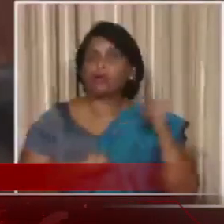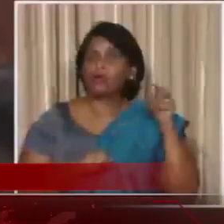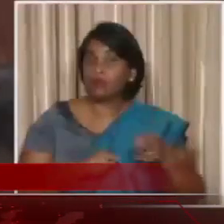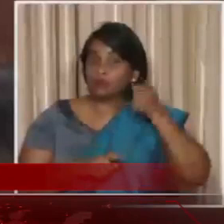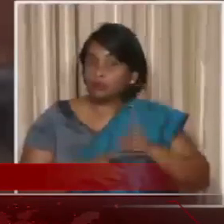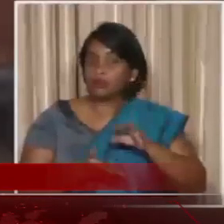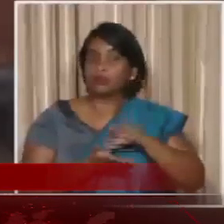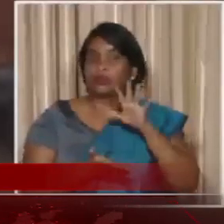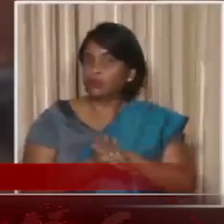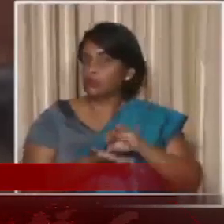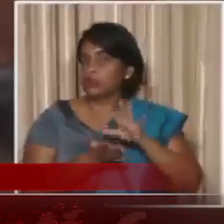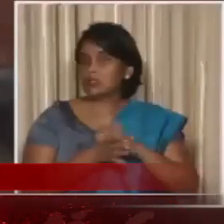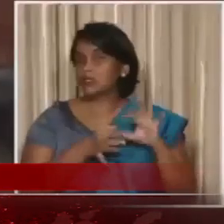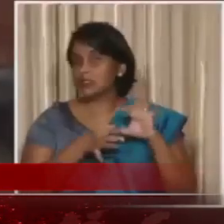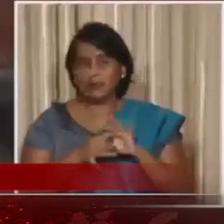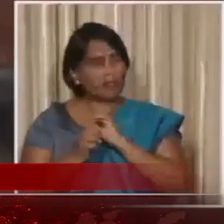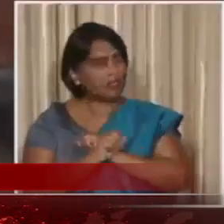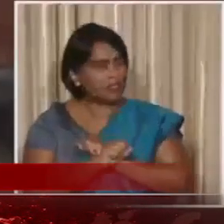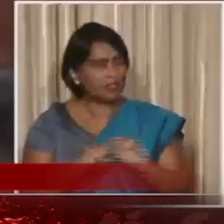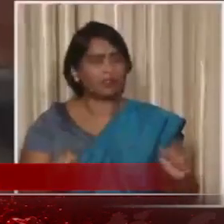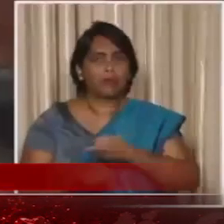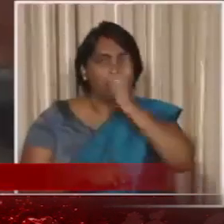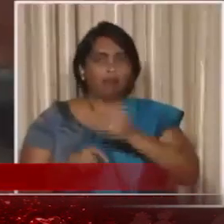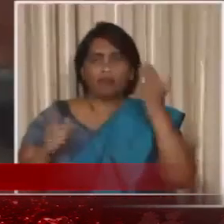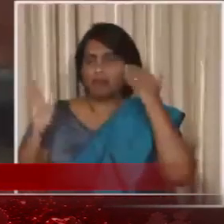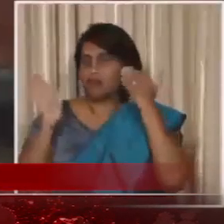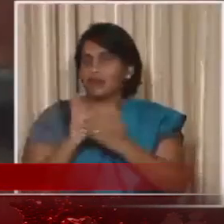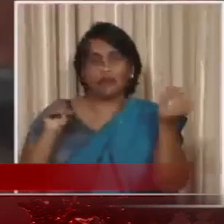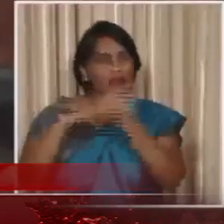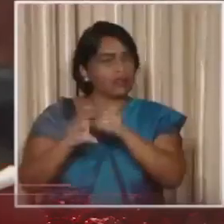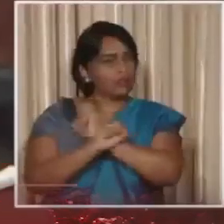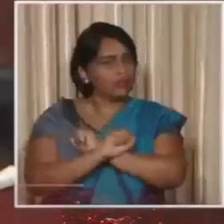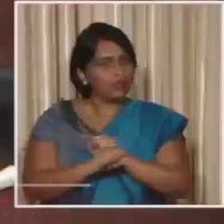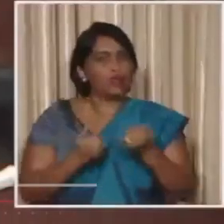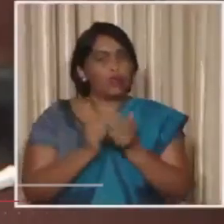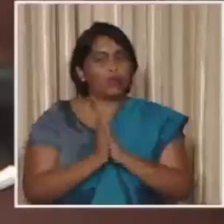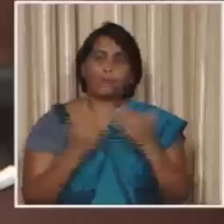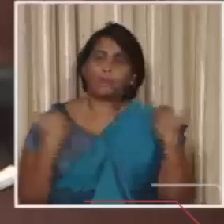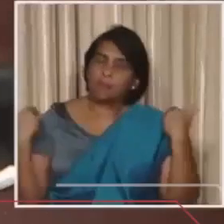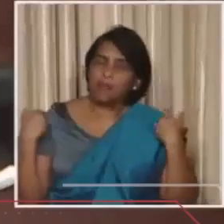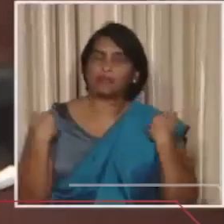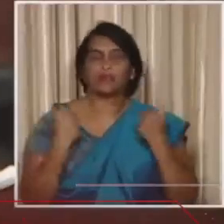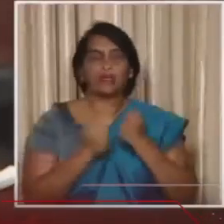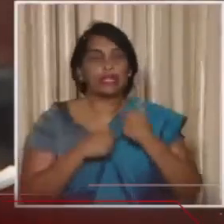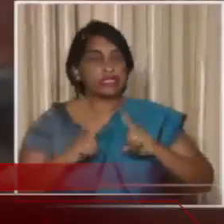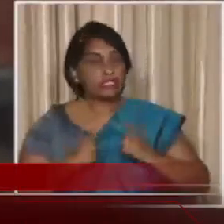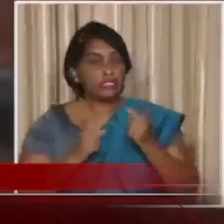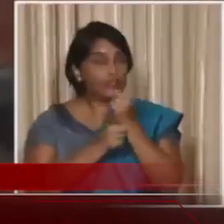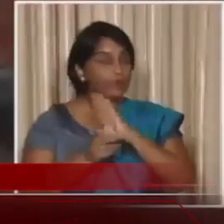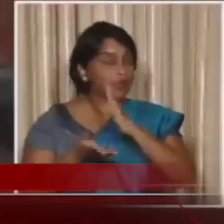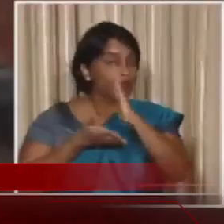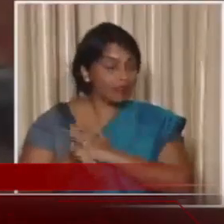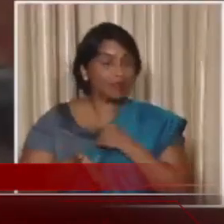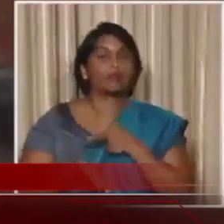tu tiin orang tak kisi setma samma dan nunu. Me tiin tu tiin orang tak kisi setma daikon nunu. Tamang ke seramnya, tamang ke jiwa tu memang kemam memulam pada